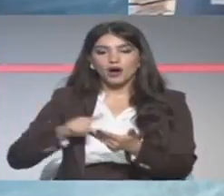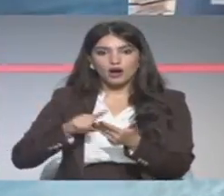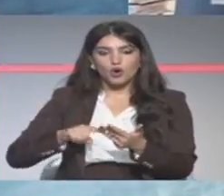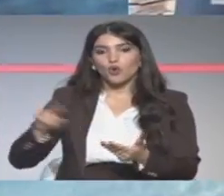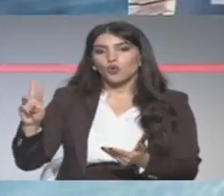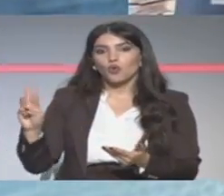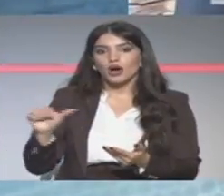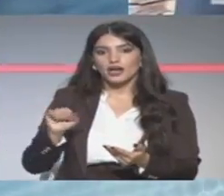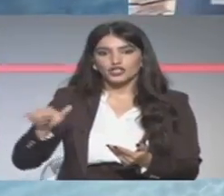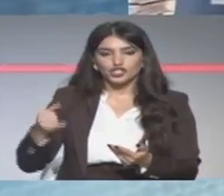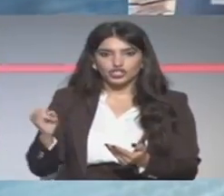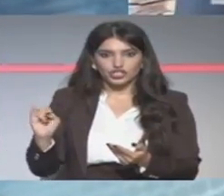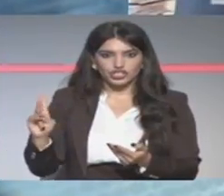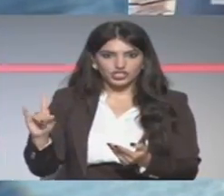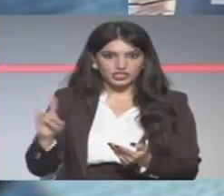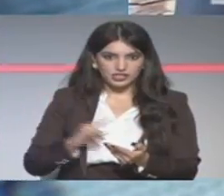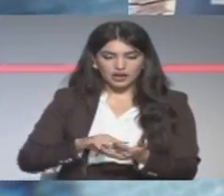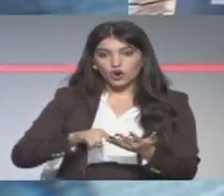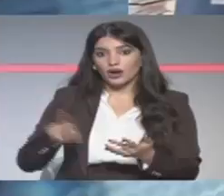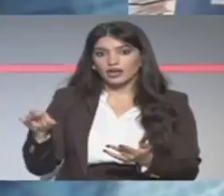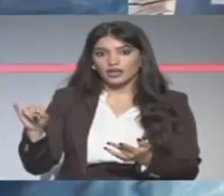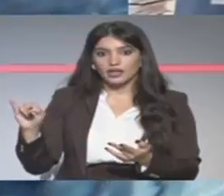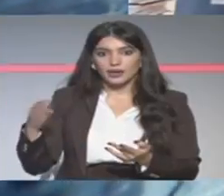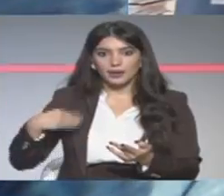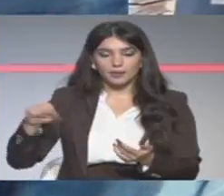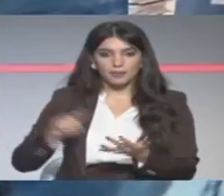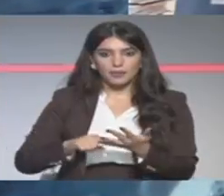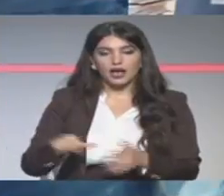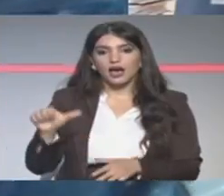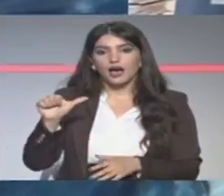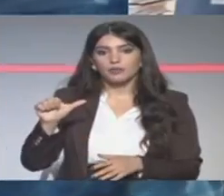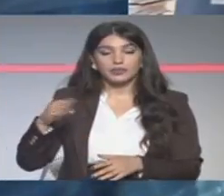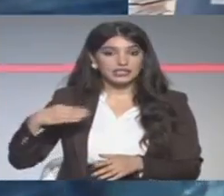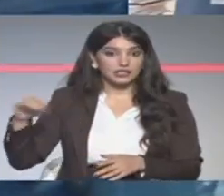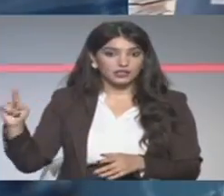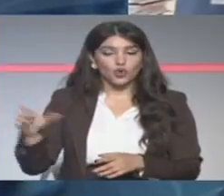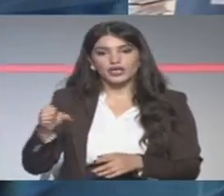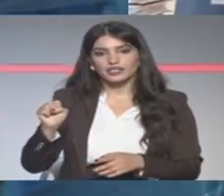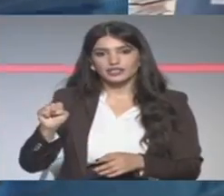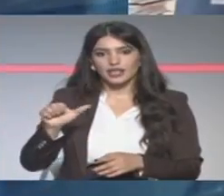وجيه الوافي، ريم سودي، رمزي أفضل، عبد الرؤوف بالي، سامي